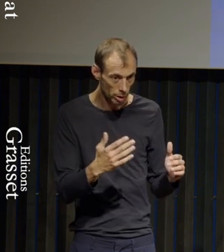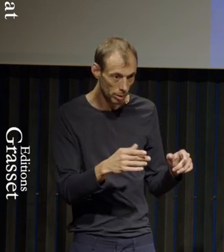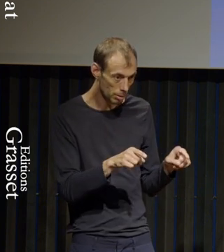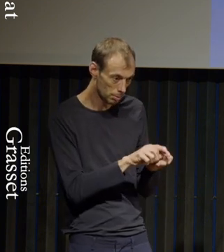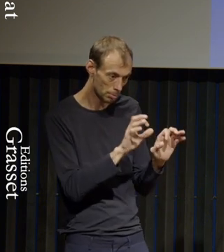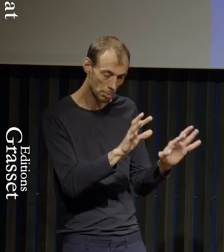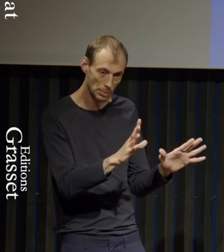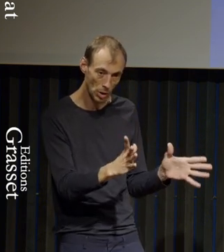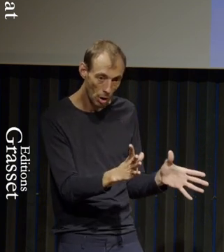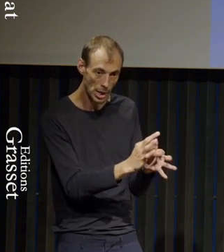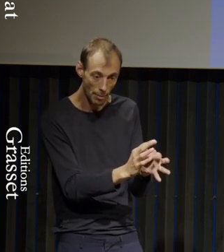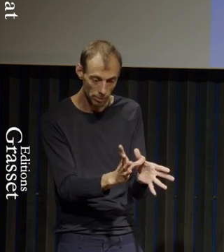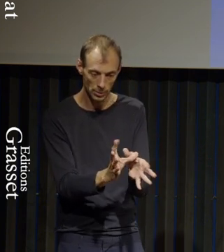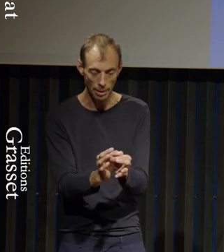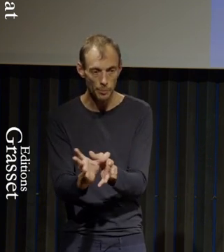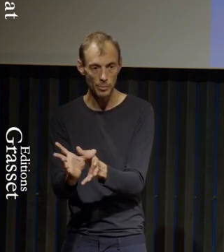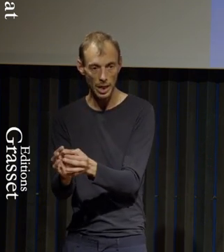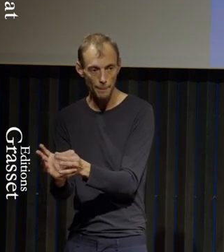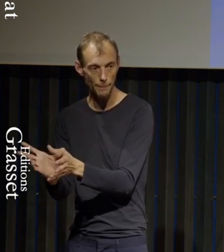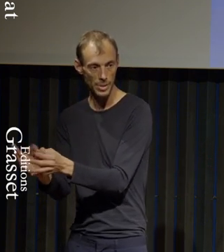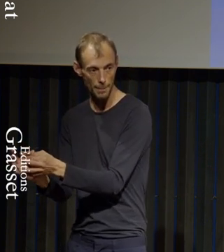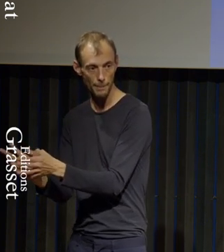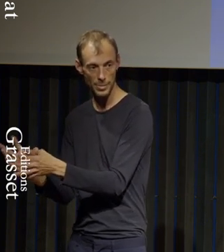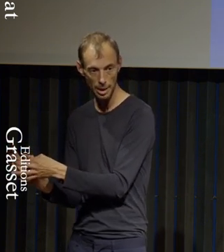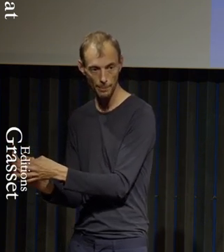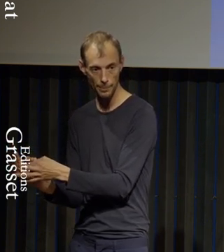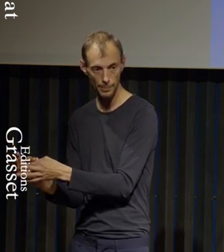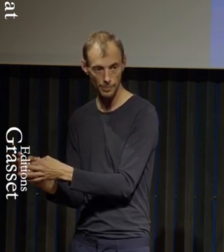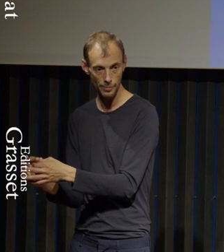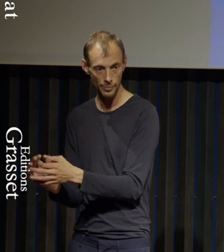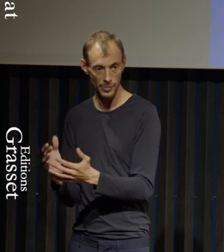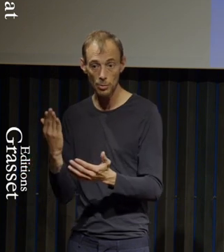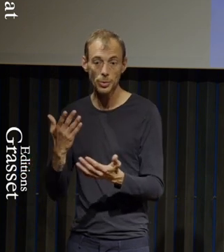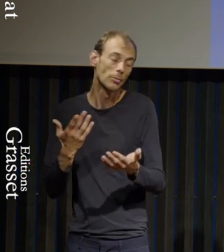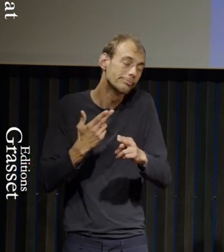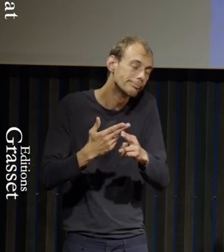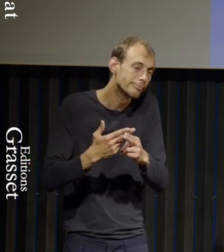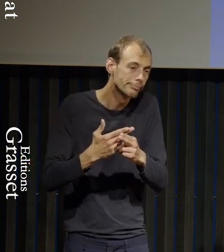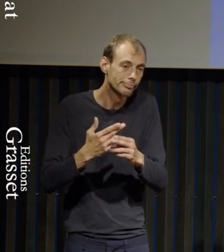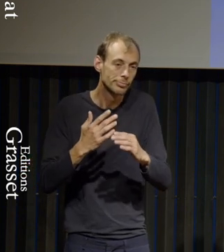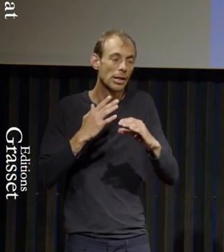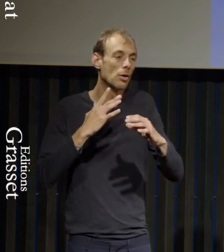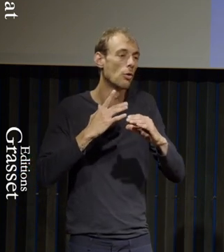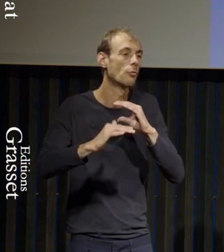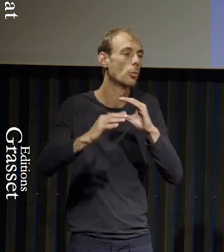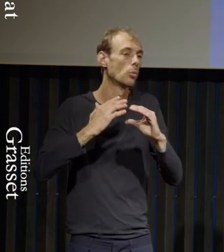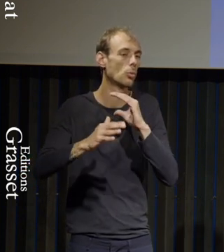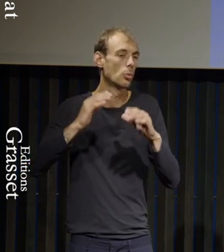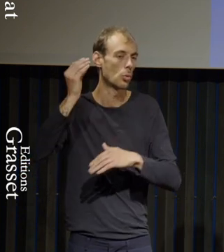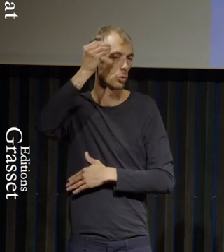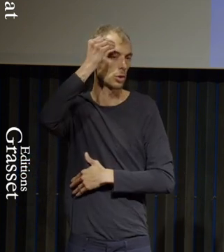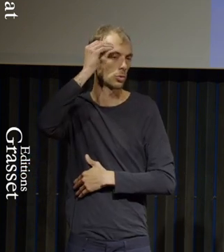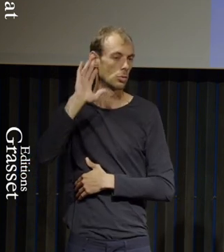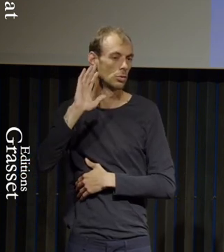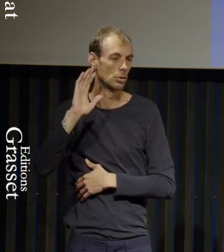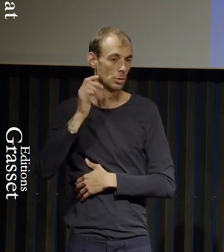quelque chose d'homogène, quelque chose qui donne ce qu'on appelle un flux de conscience, qui fonctionne et